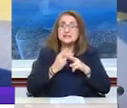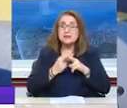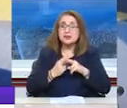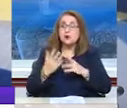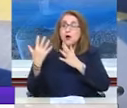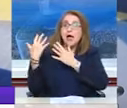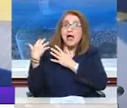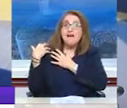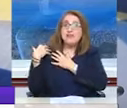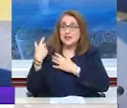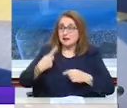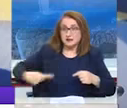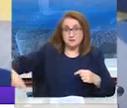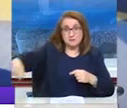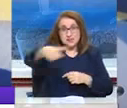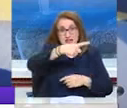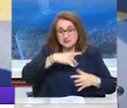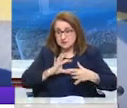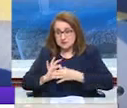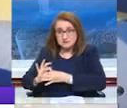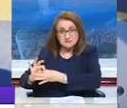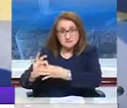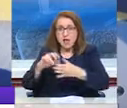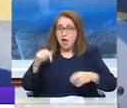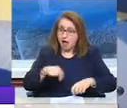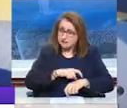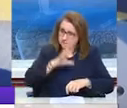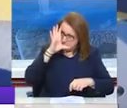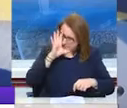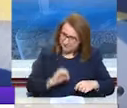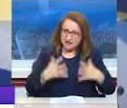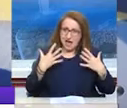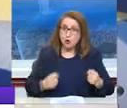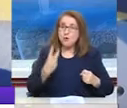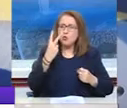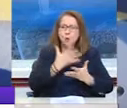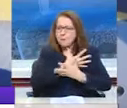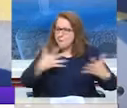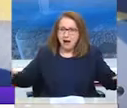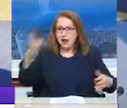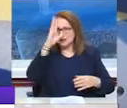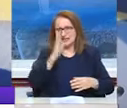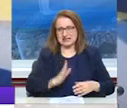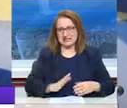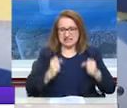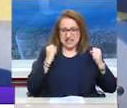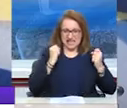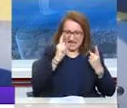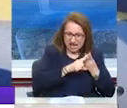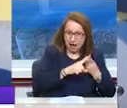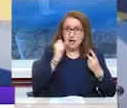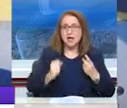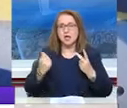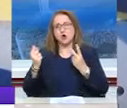απέναντι στην υγειονομική και οικονομική κρίση που αντιμετωπίζουμε είναι ο βασικός συνδετικός κρίκος για την κοινωνική